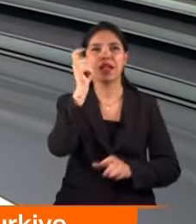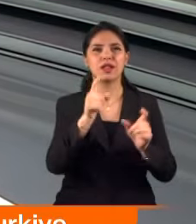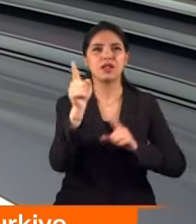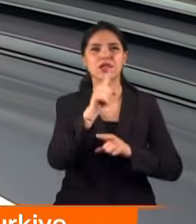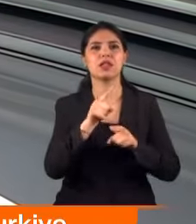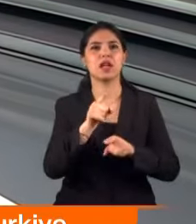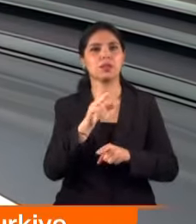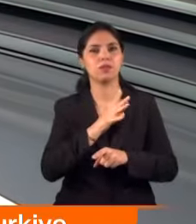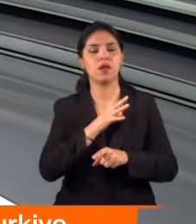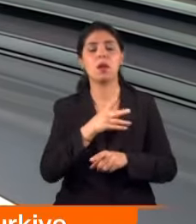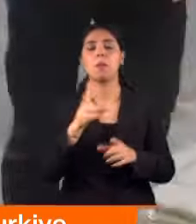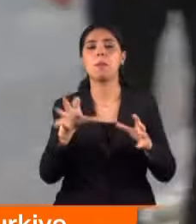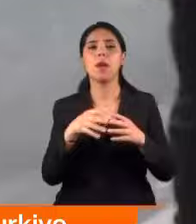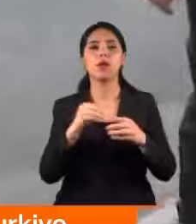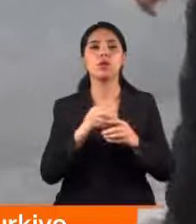durum.